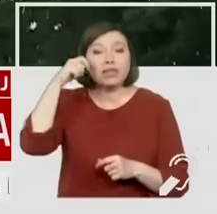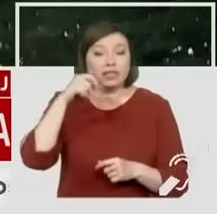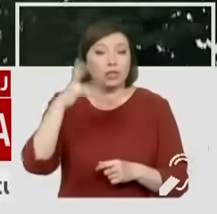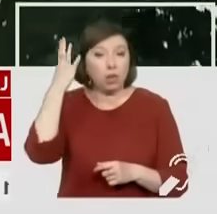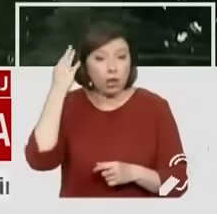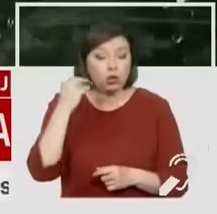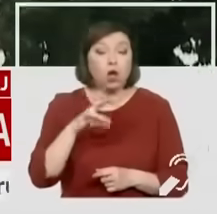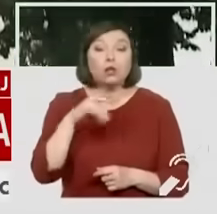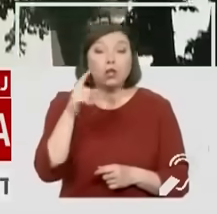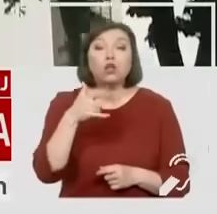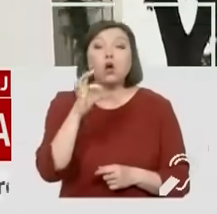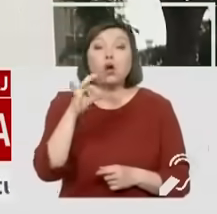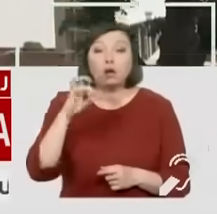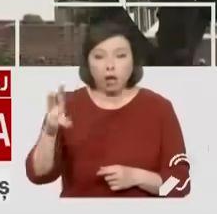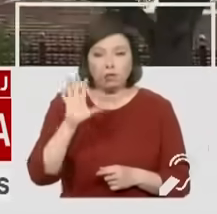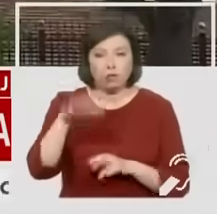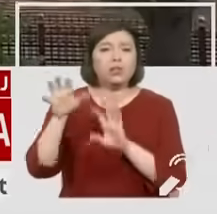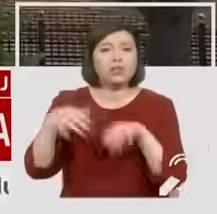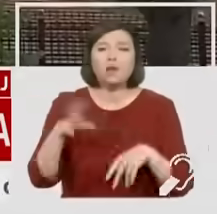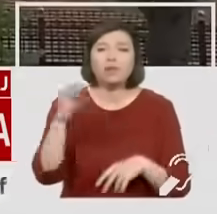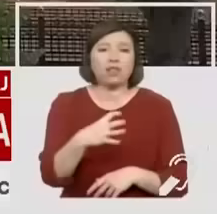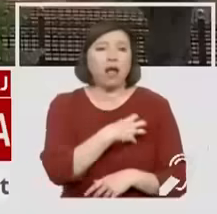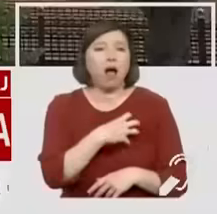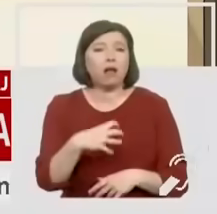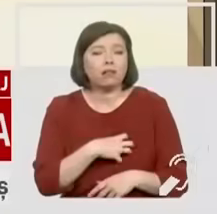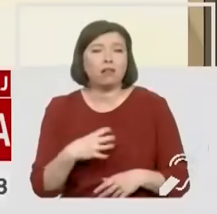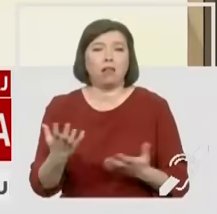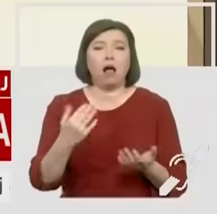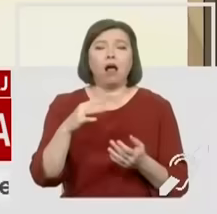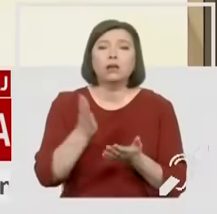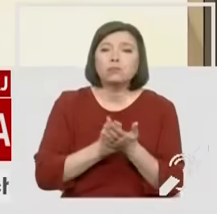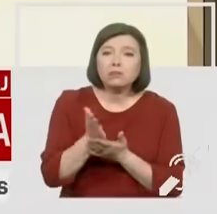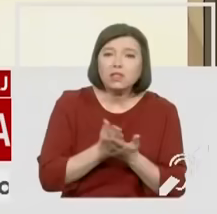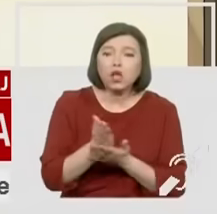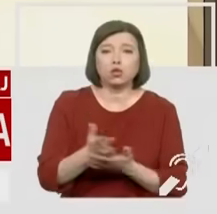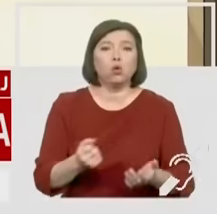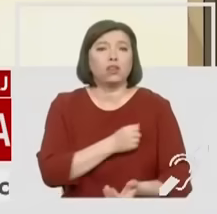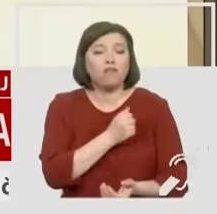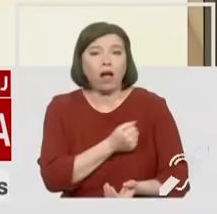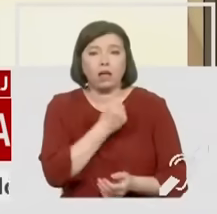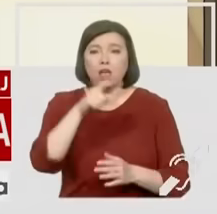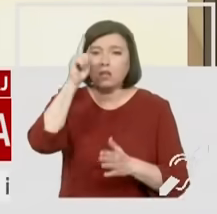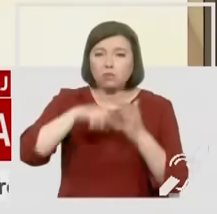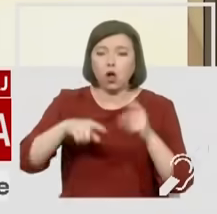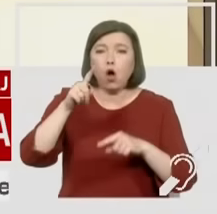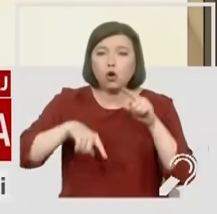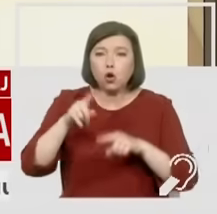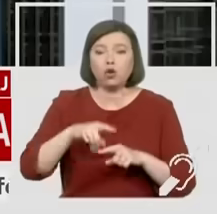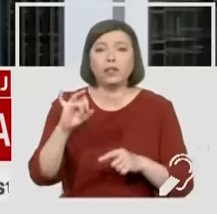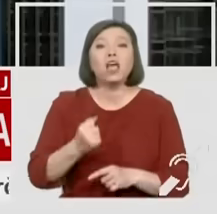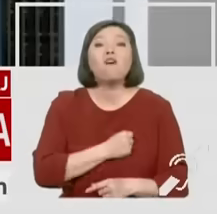Moldova, a scris că lui Igor Gorgan îi vor fi retrase toate distincțiile de stat, meritul militar, credință patriei, dar și gradele